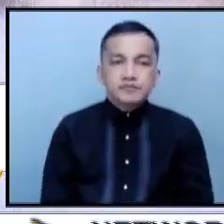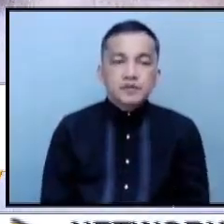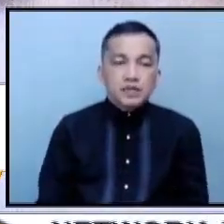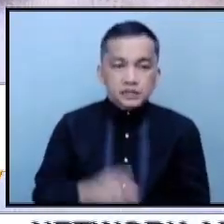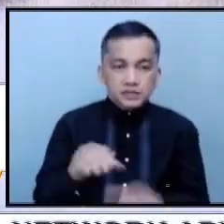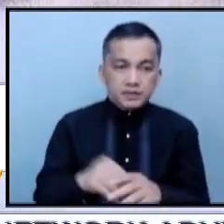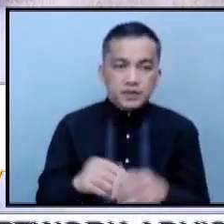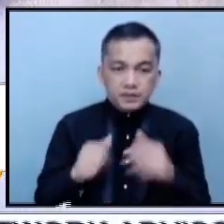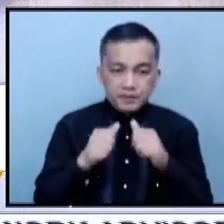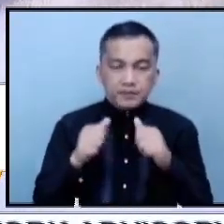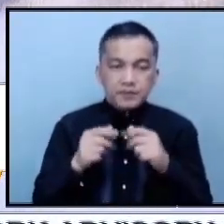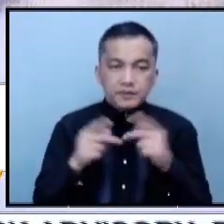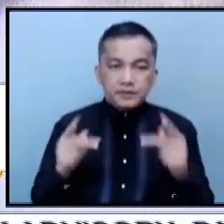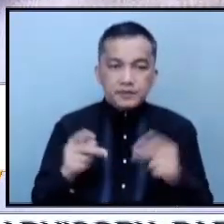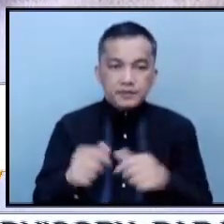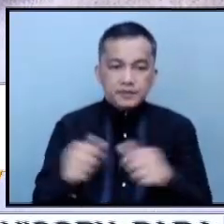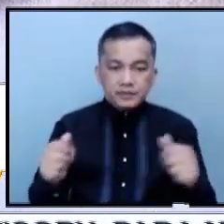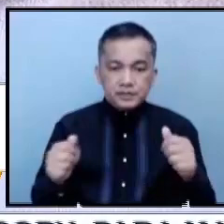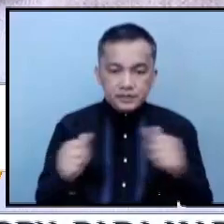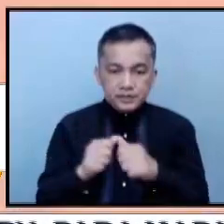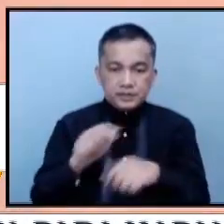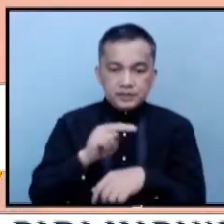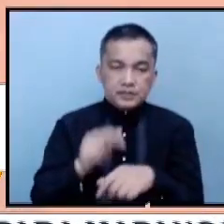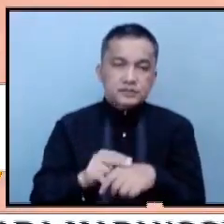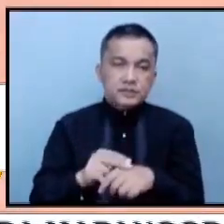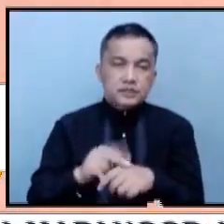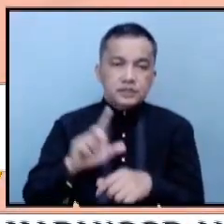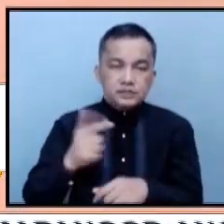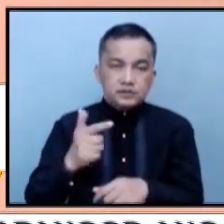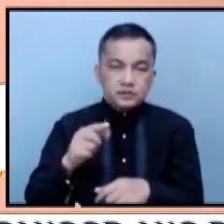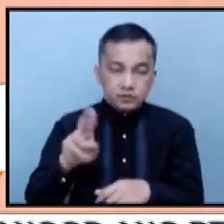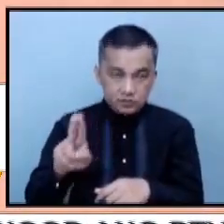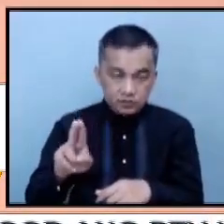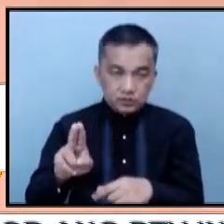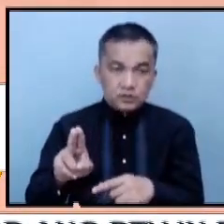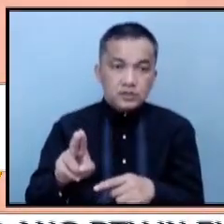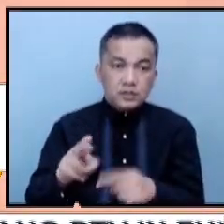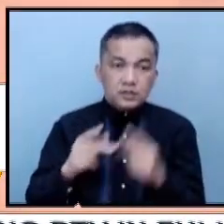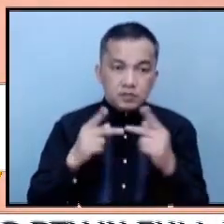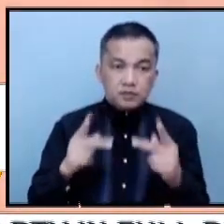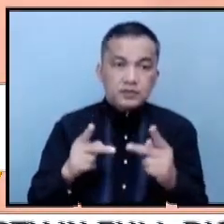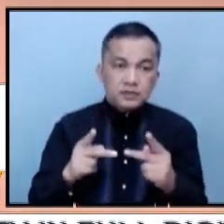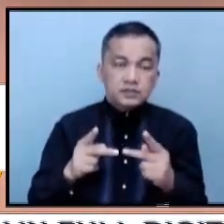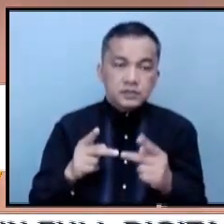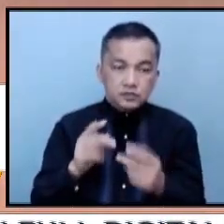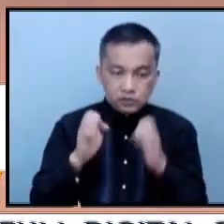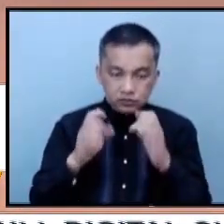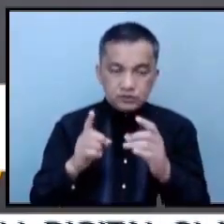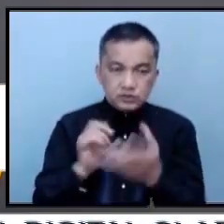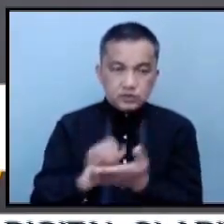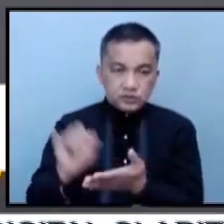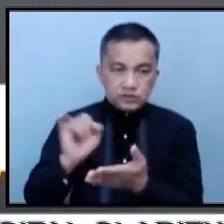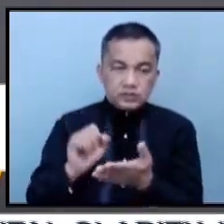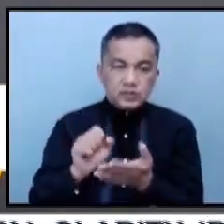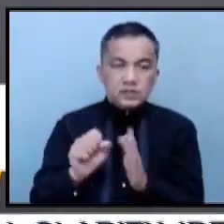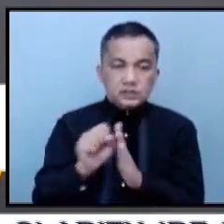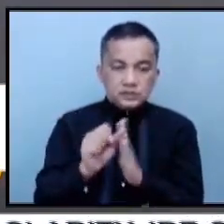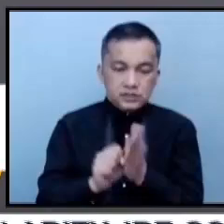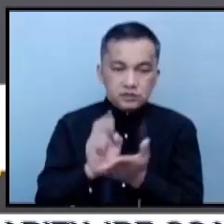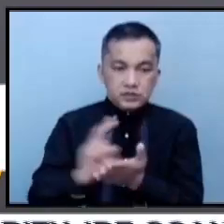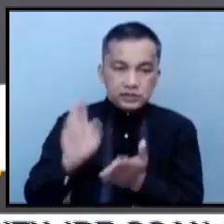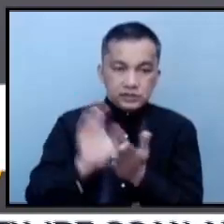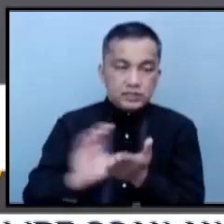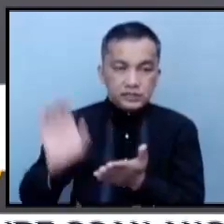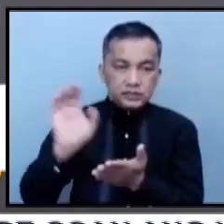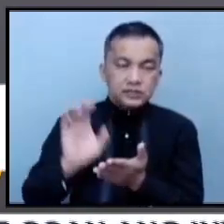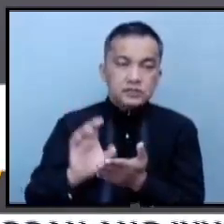mga national at local government offices, public basic educational institutions, state universities and colleges, TESDA